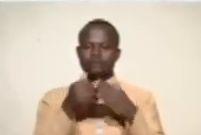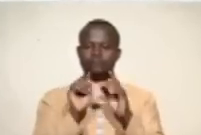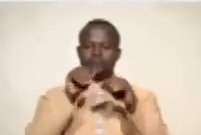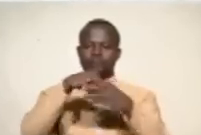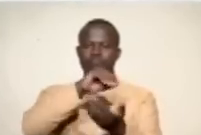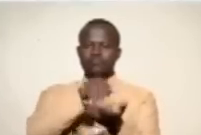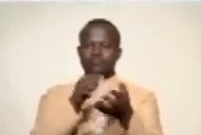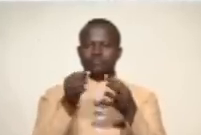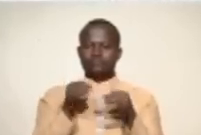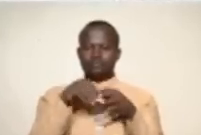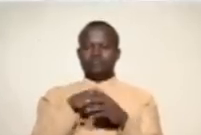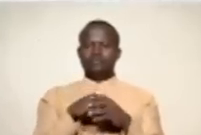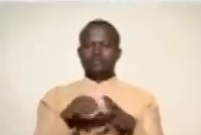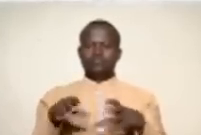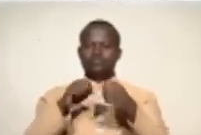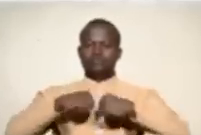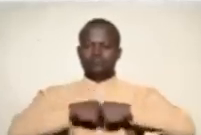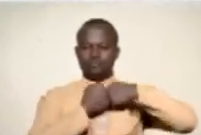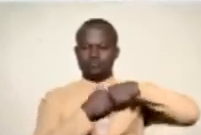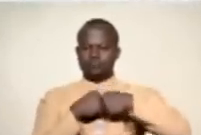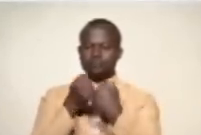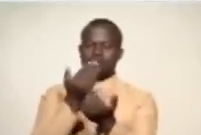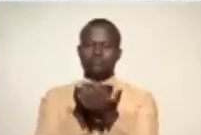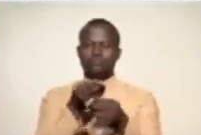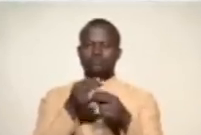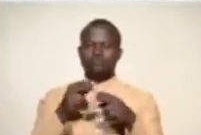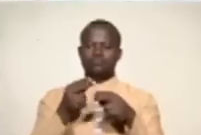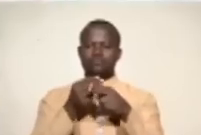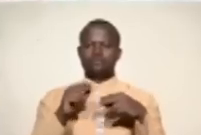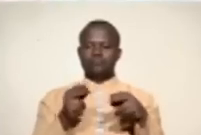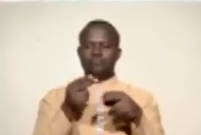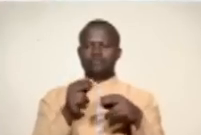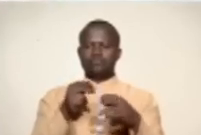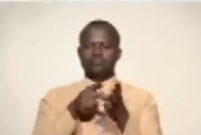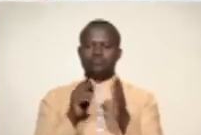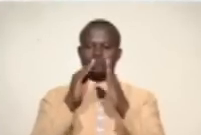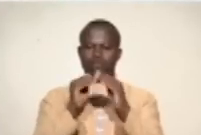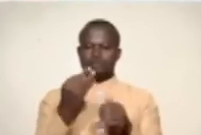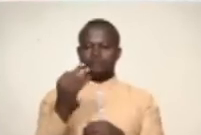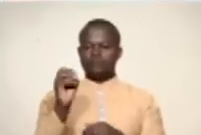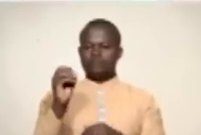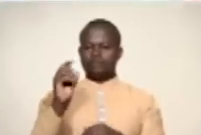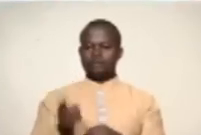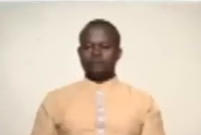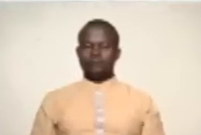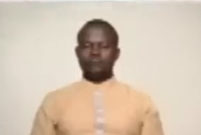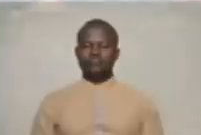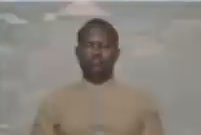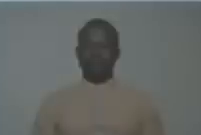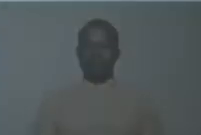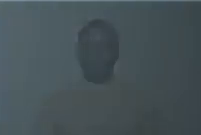ibigo by'imari mu kigega cyahatana aho batsi inguzanyo yo kubaka inzu 300. Jean Paul Turatsinze, I